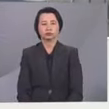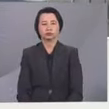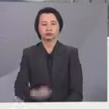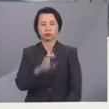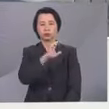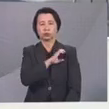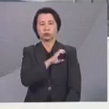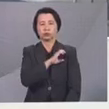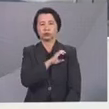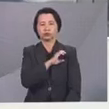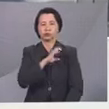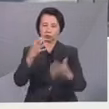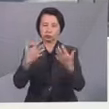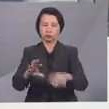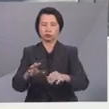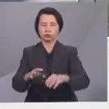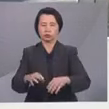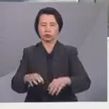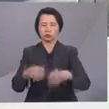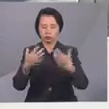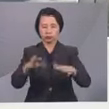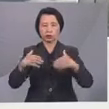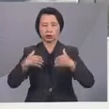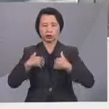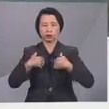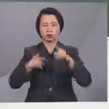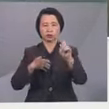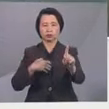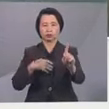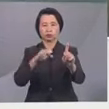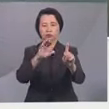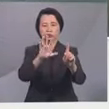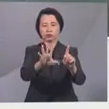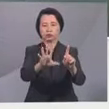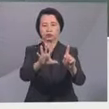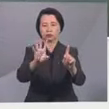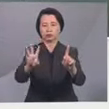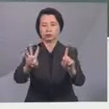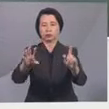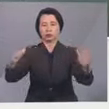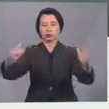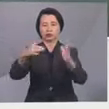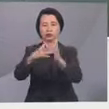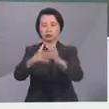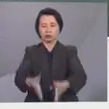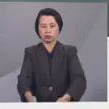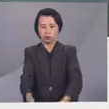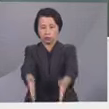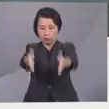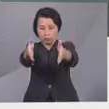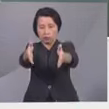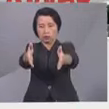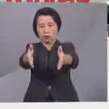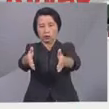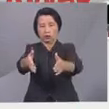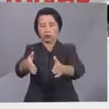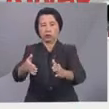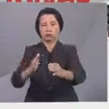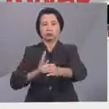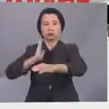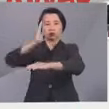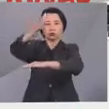PDRM juga telah mengadakan 154 sekatan jalan raya